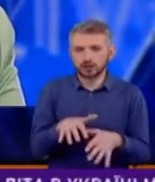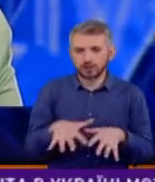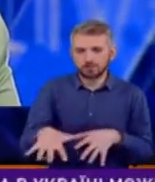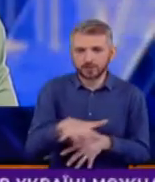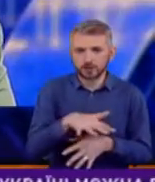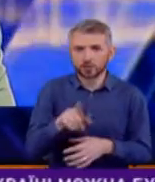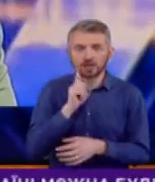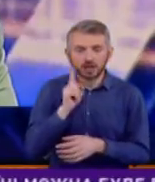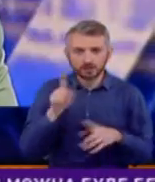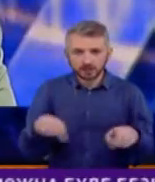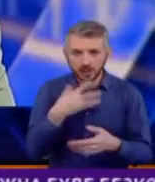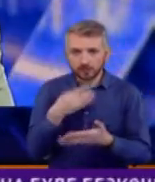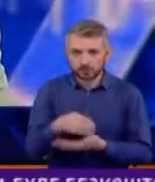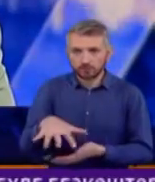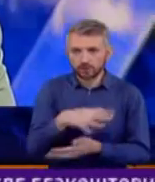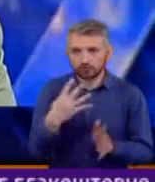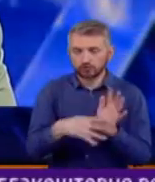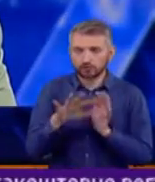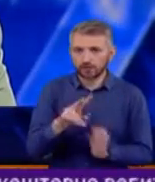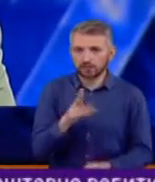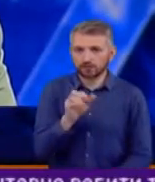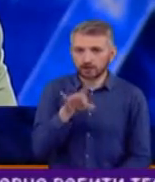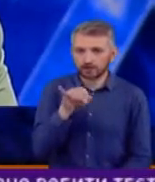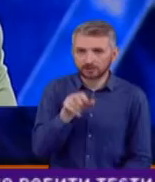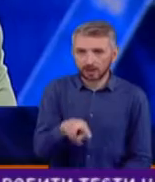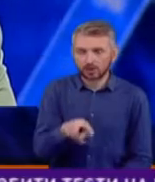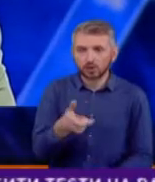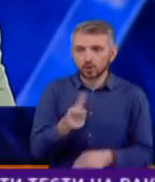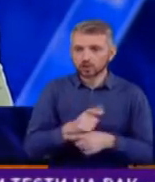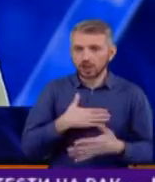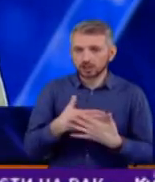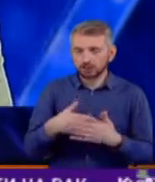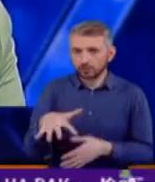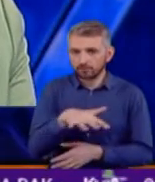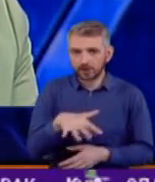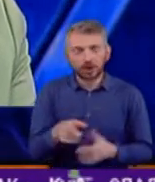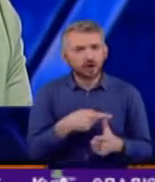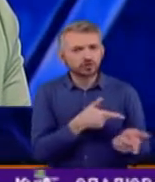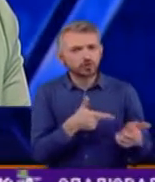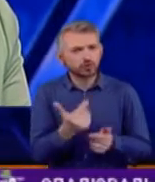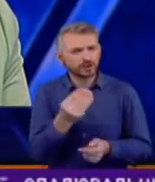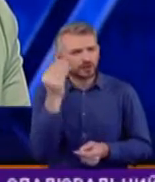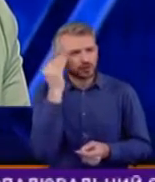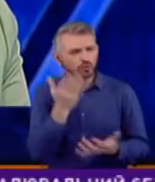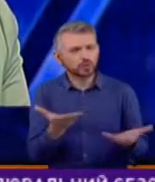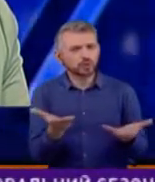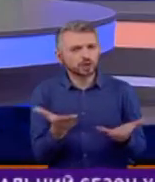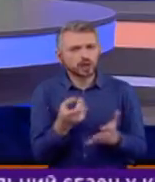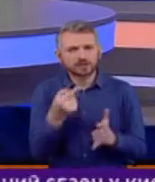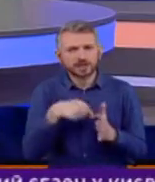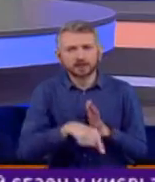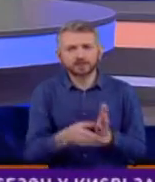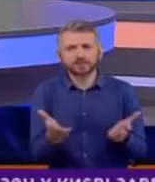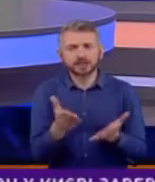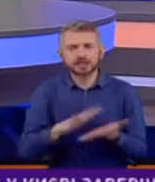создал свою империю. 95-й квартал и очень активную империю. А чи готові, на вашу думку, яка всередині